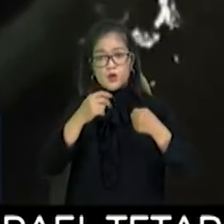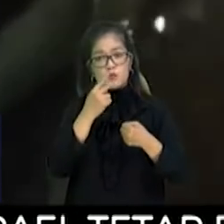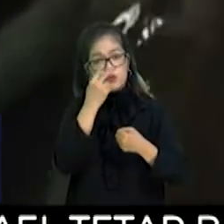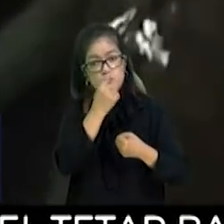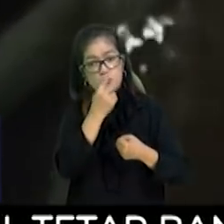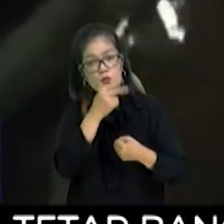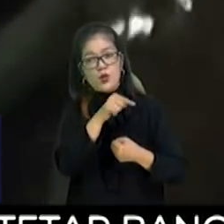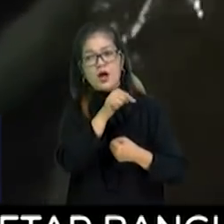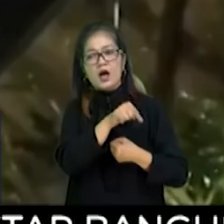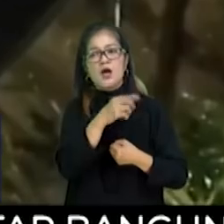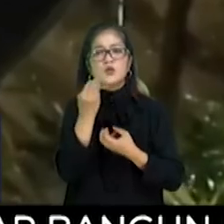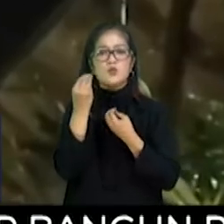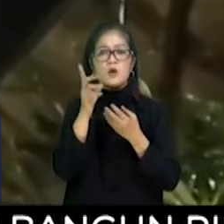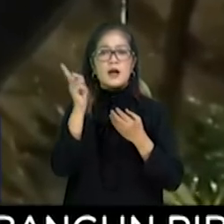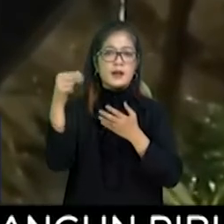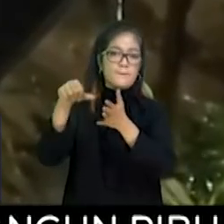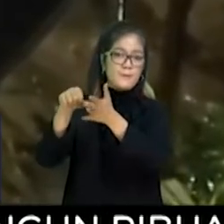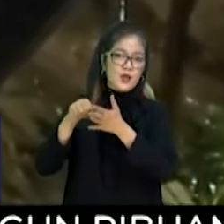dari dalam Sungai